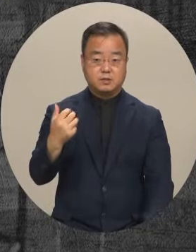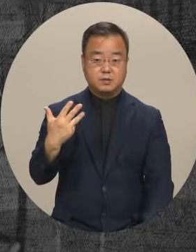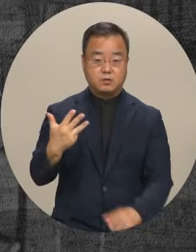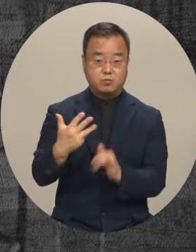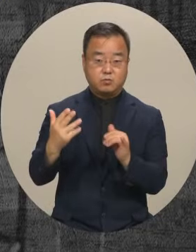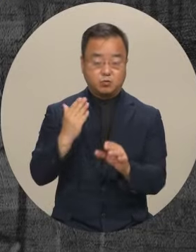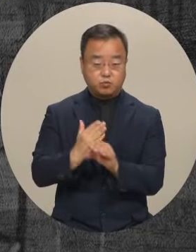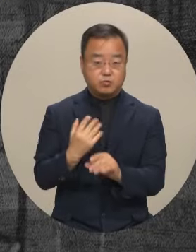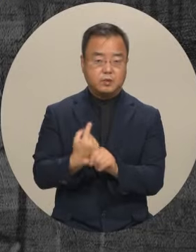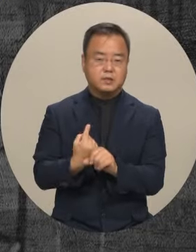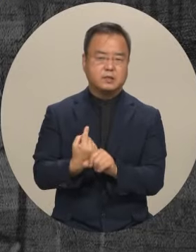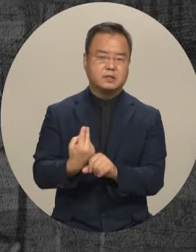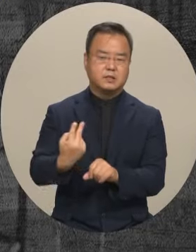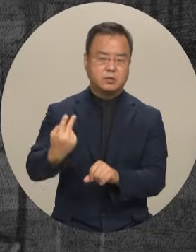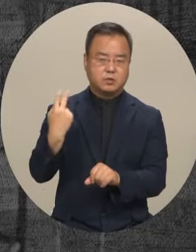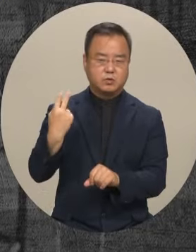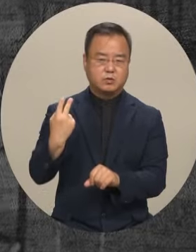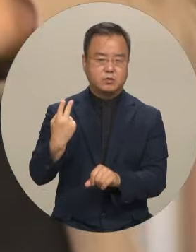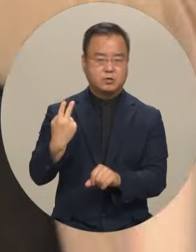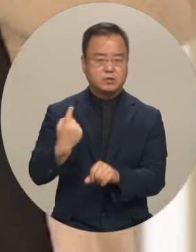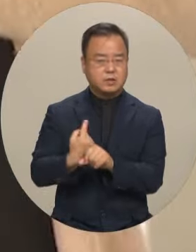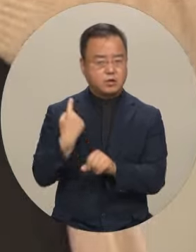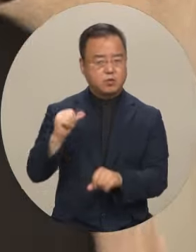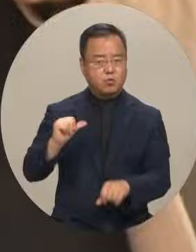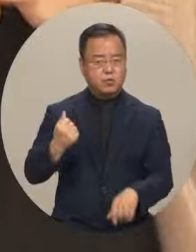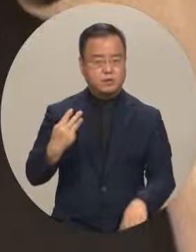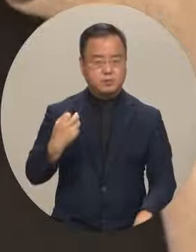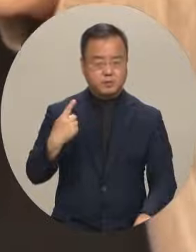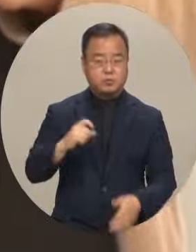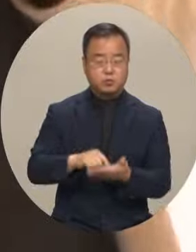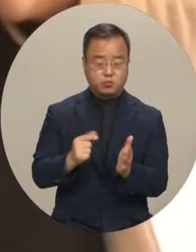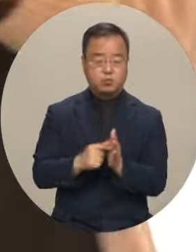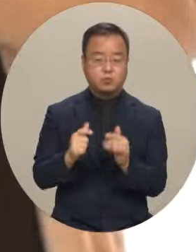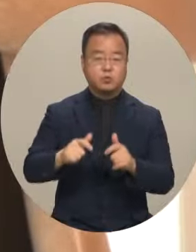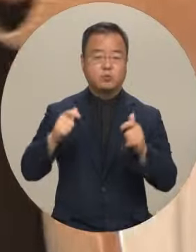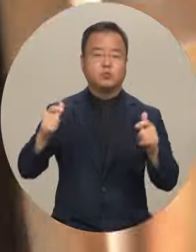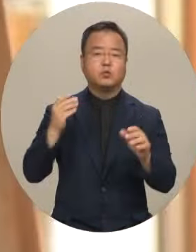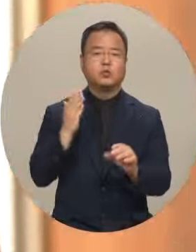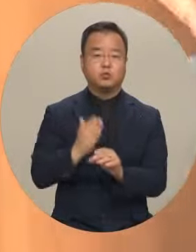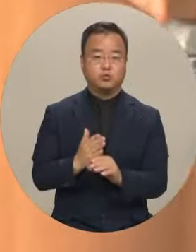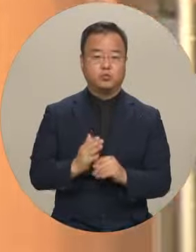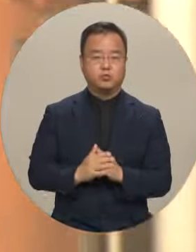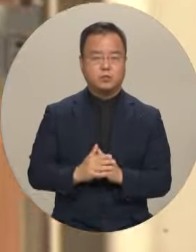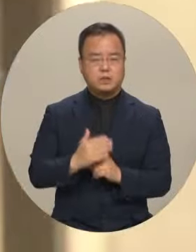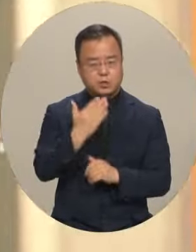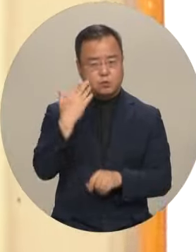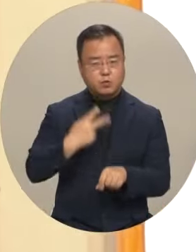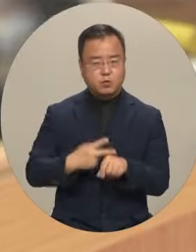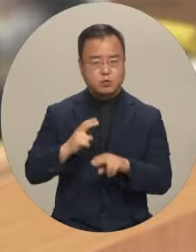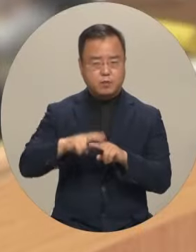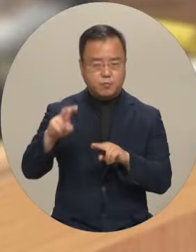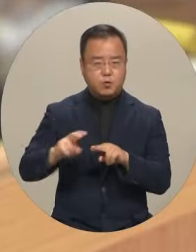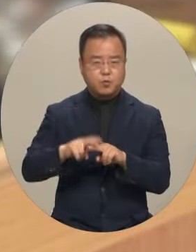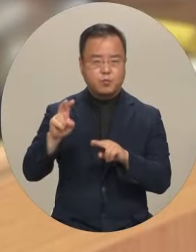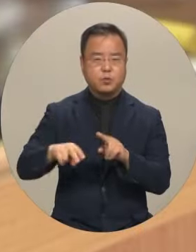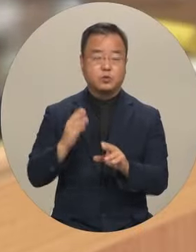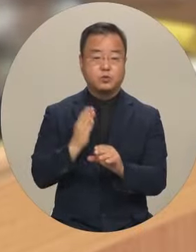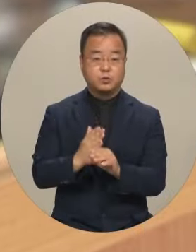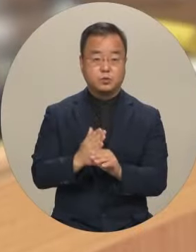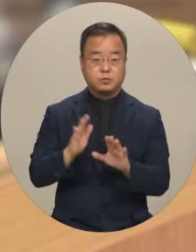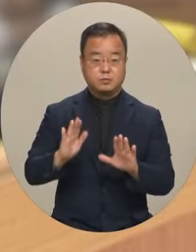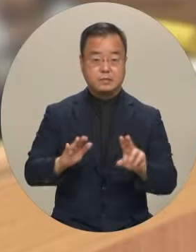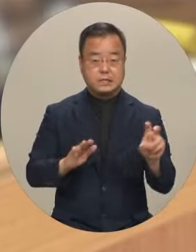51명으로 꾸준히 늘고 있습니다 이처럼 젊은 교사들의 이탈이 이어지면서 지난해 전체 초등 교사 가운데 2